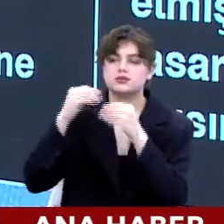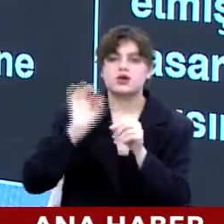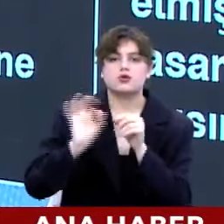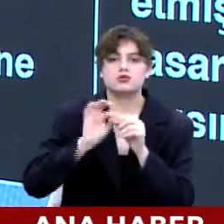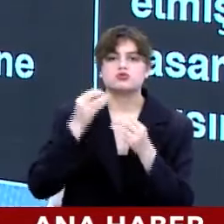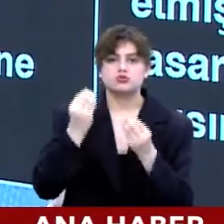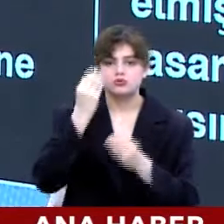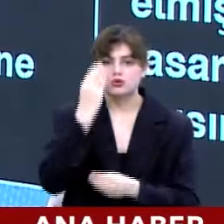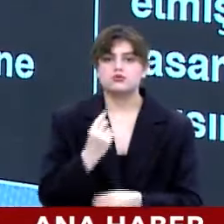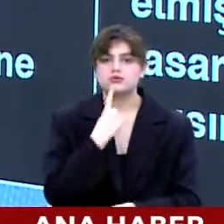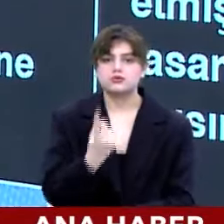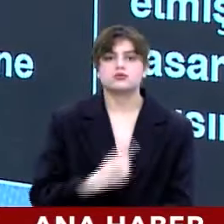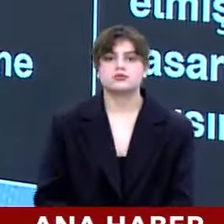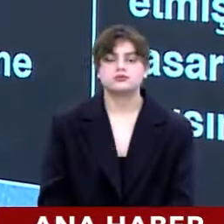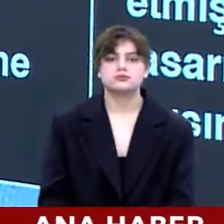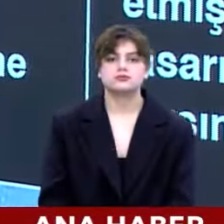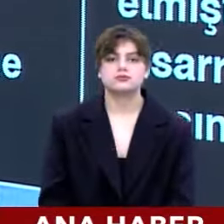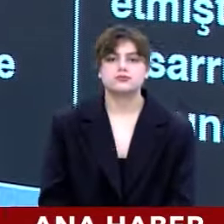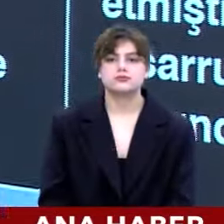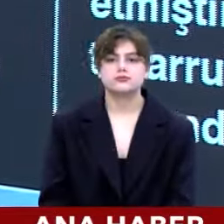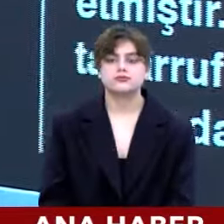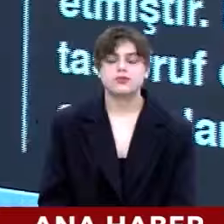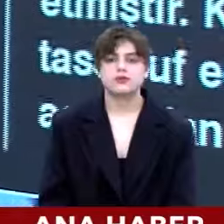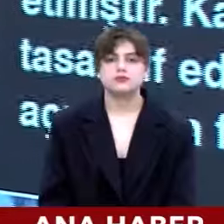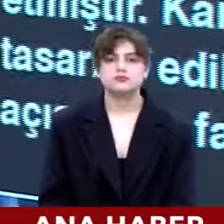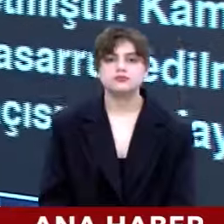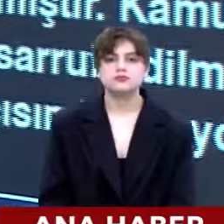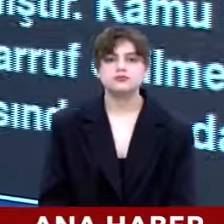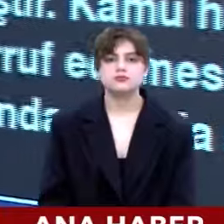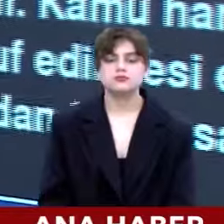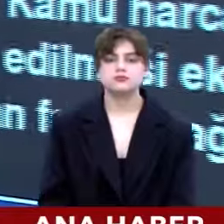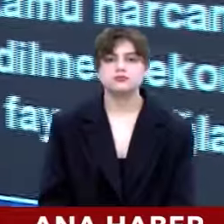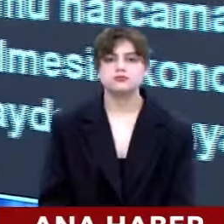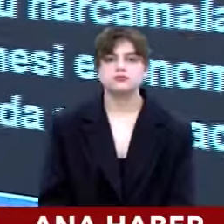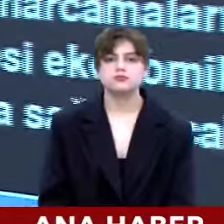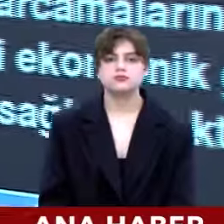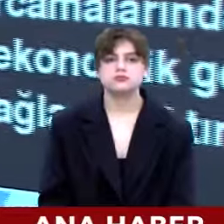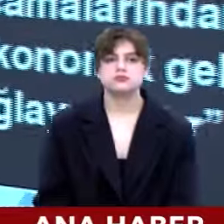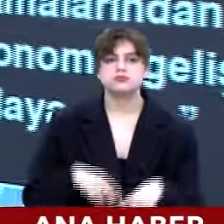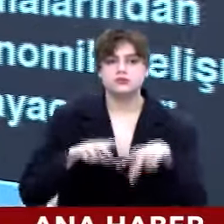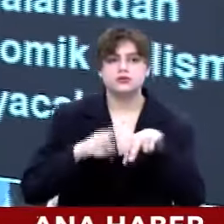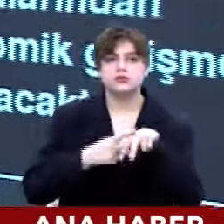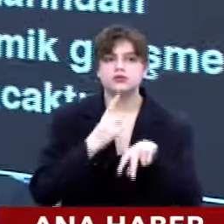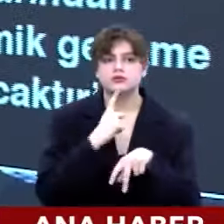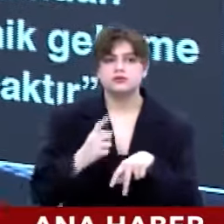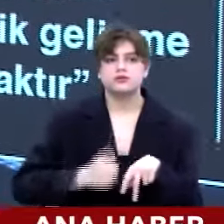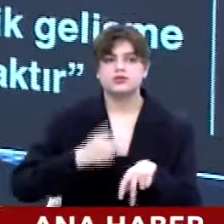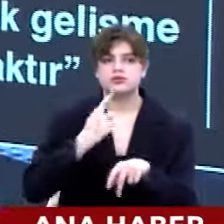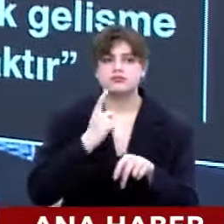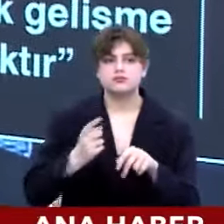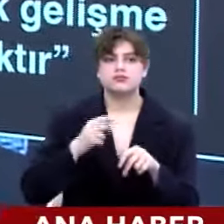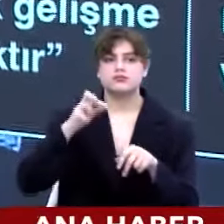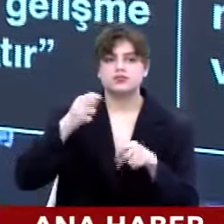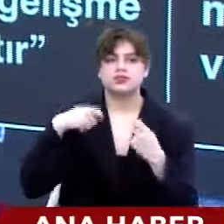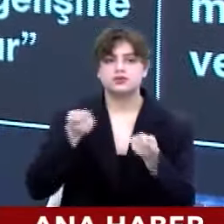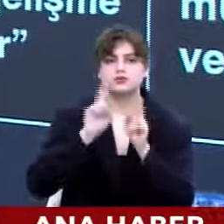zaman işte dengeler yerine oturur ve biz de hatır sayılır bir ekonomiye dönüşürüz. Mahmut Aslıoğlu diyor ki MÜSİAD Genel Başkanı paket iş